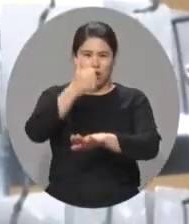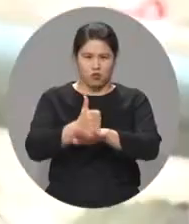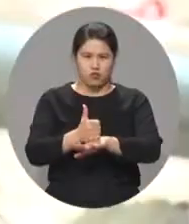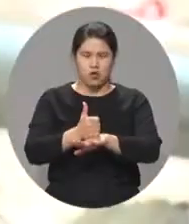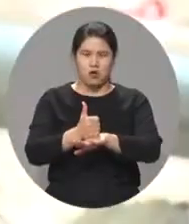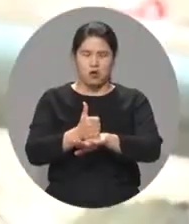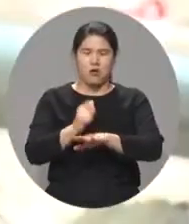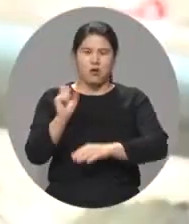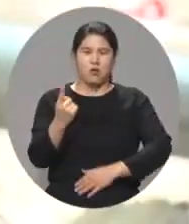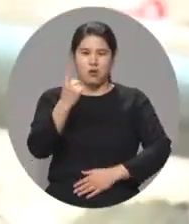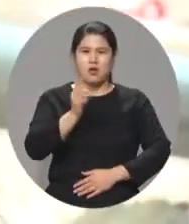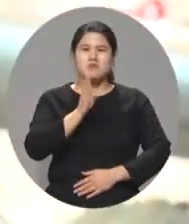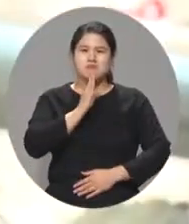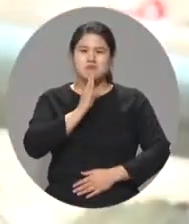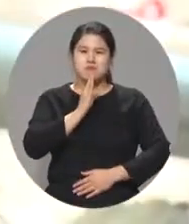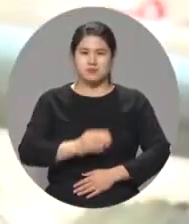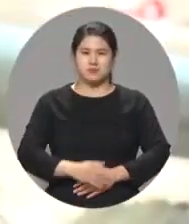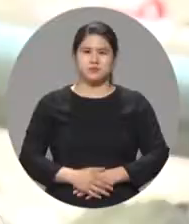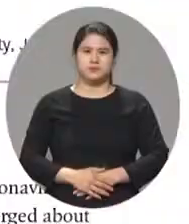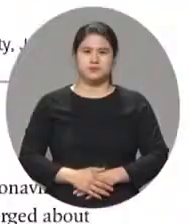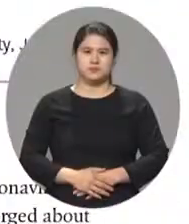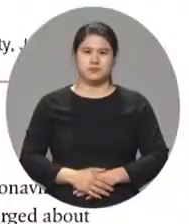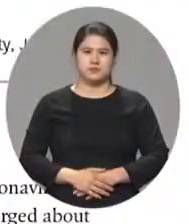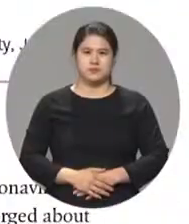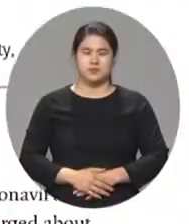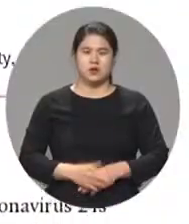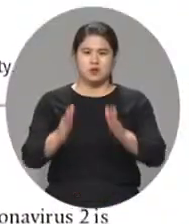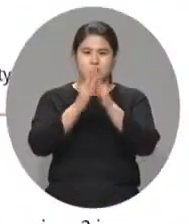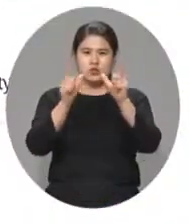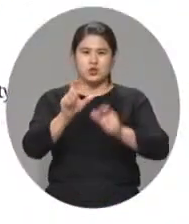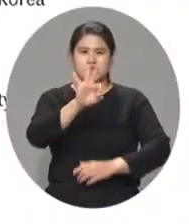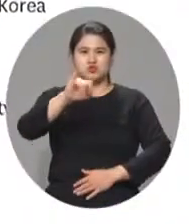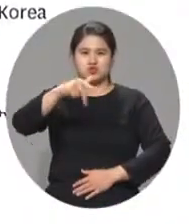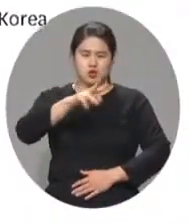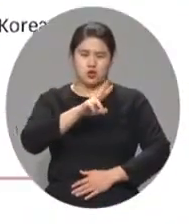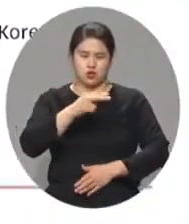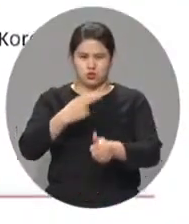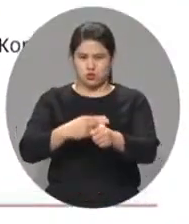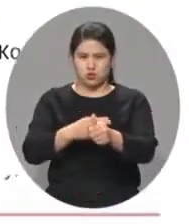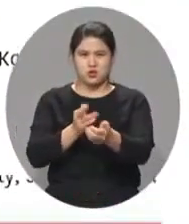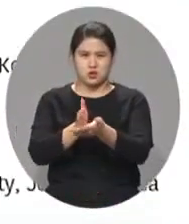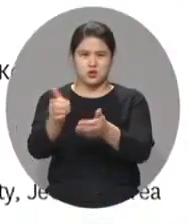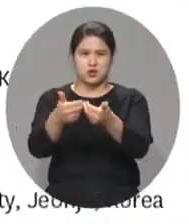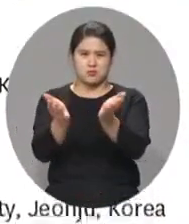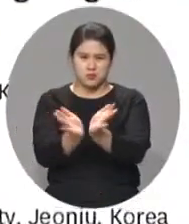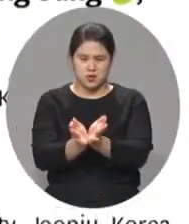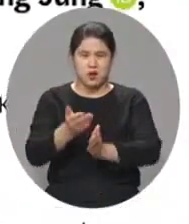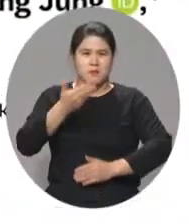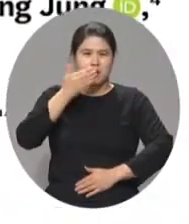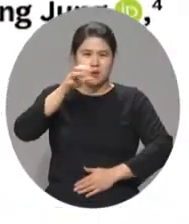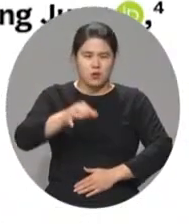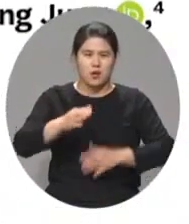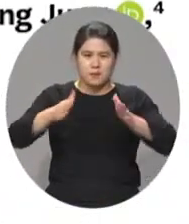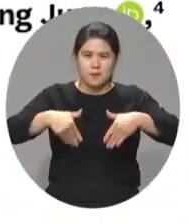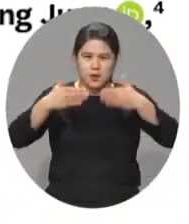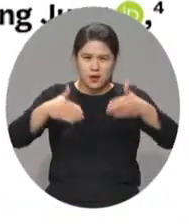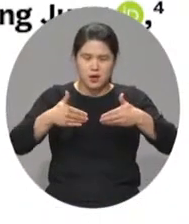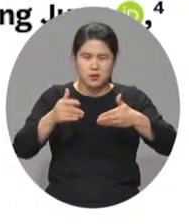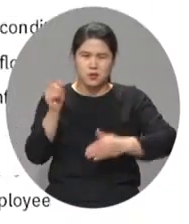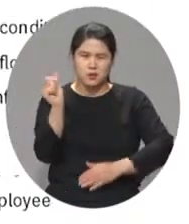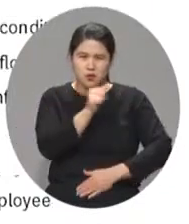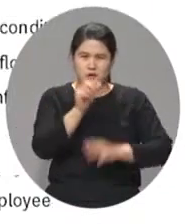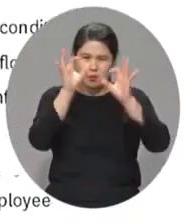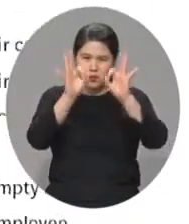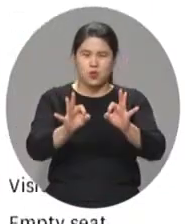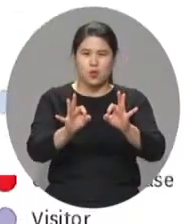개연성이 높은 것으로 나타났습니다 전북대 이주형 교수 연구팀은 식당 내 바람의 흐름과 속도를 측정해